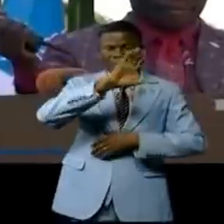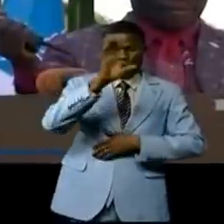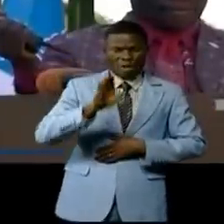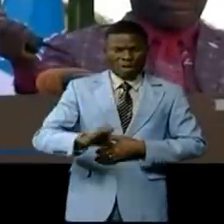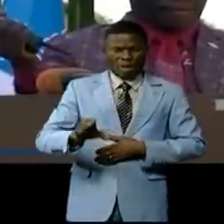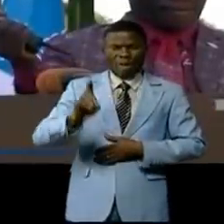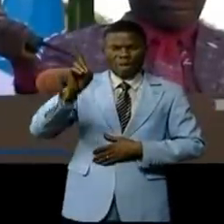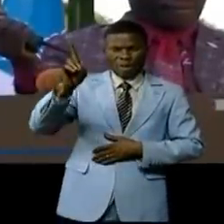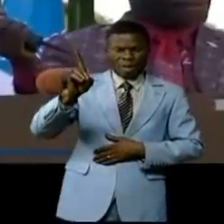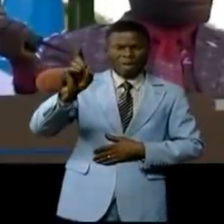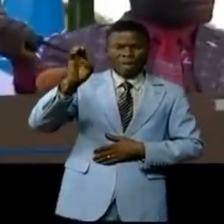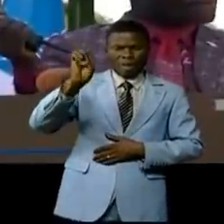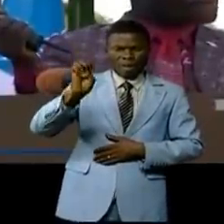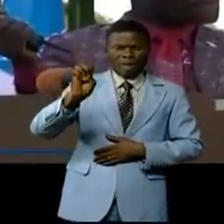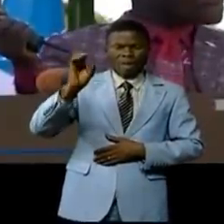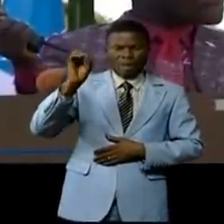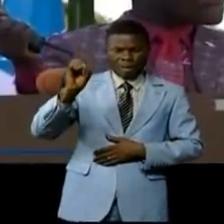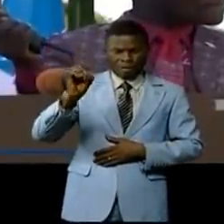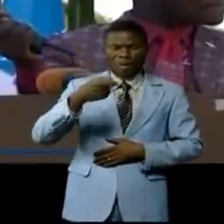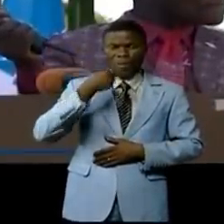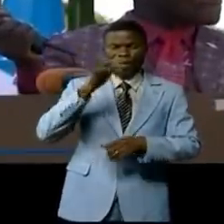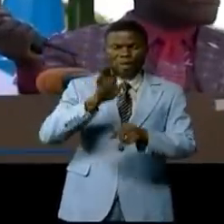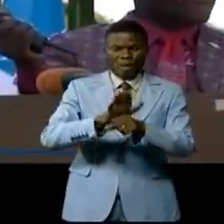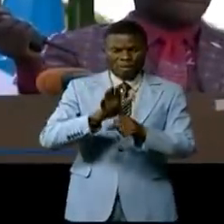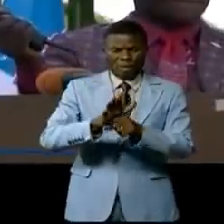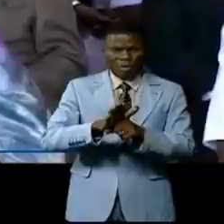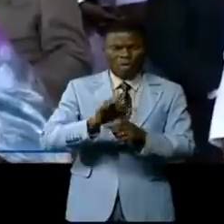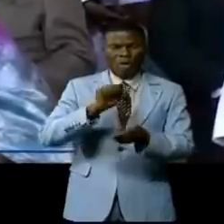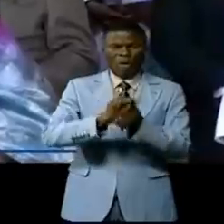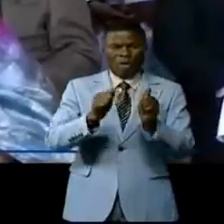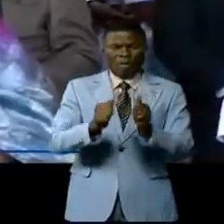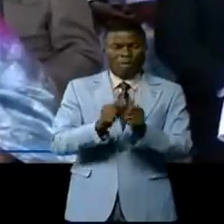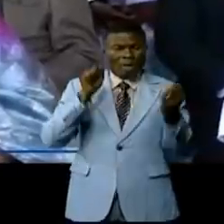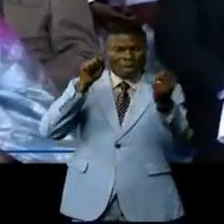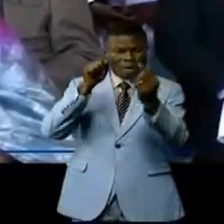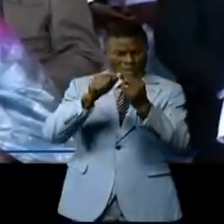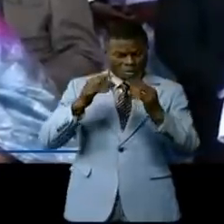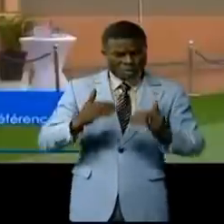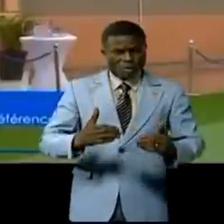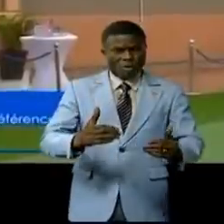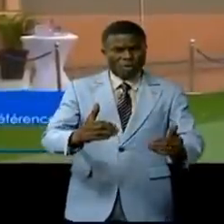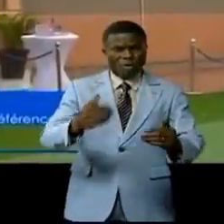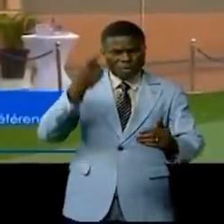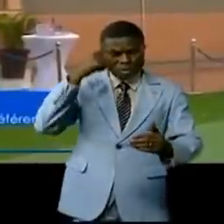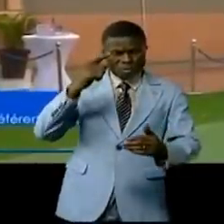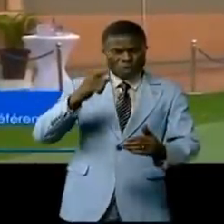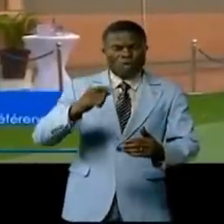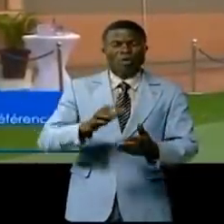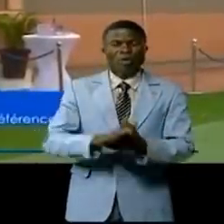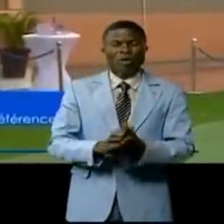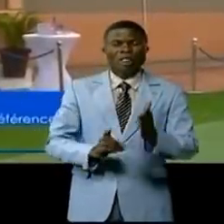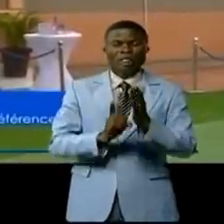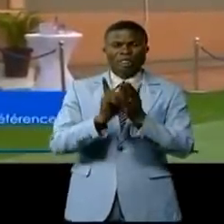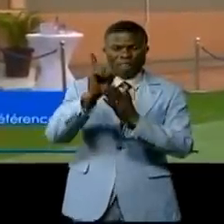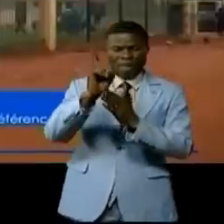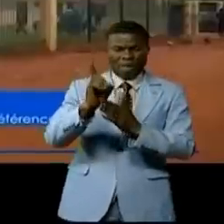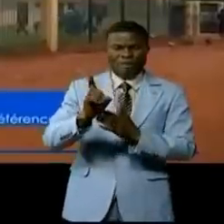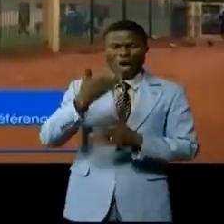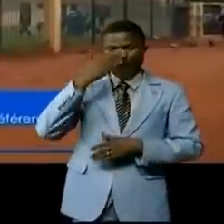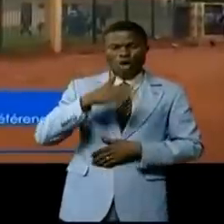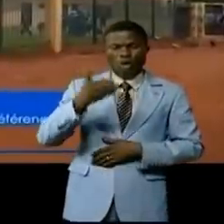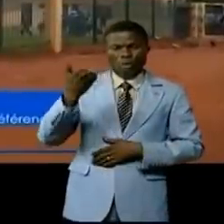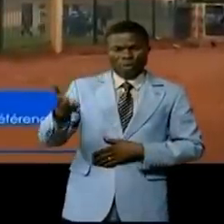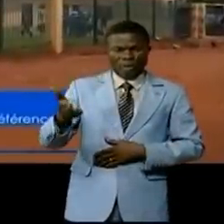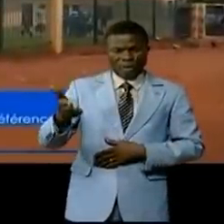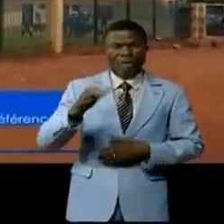Gracias Kalubunda, s'est apesanti, lui, sur les objectifs poursuivis pour élever les standings de ces centres de